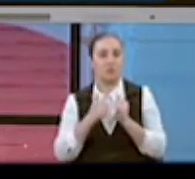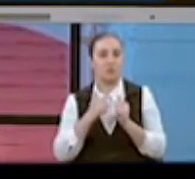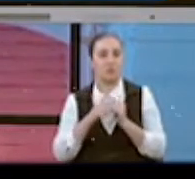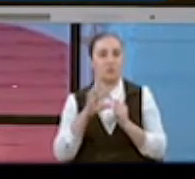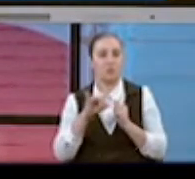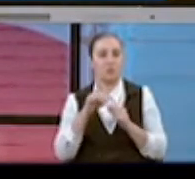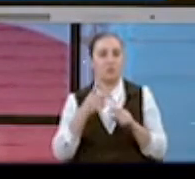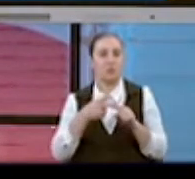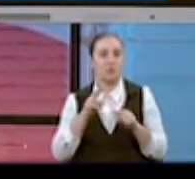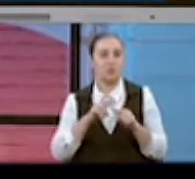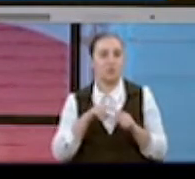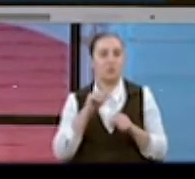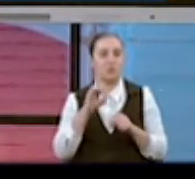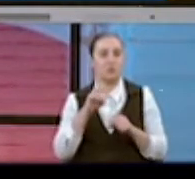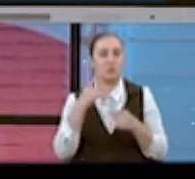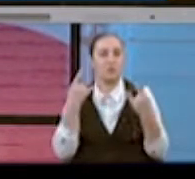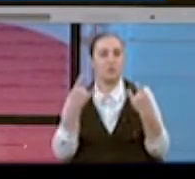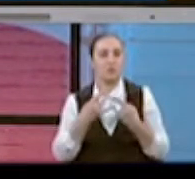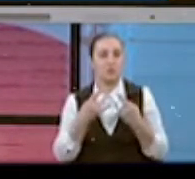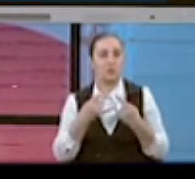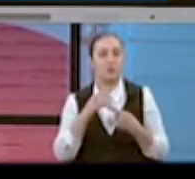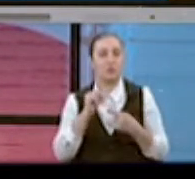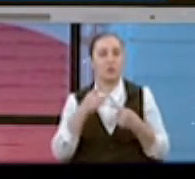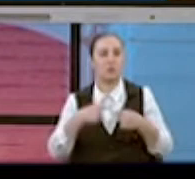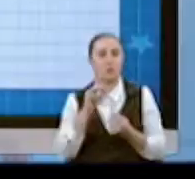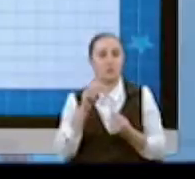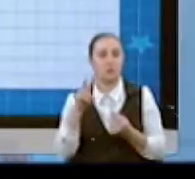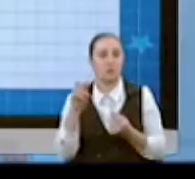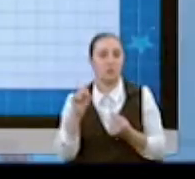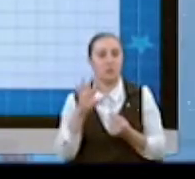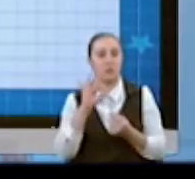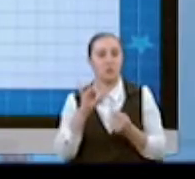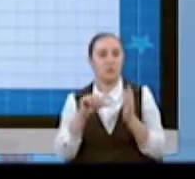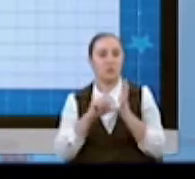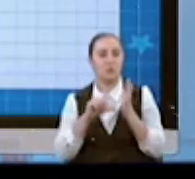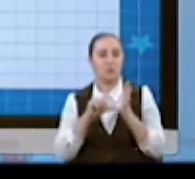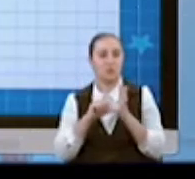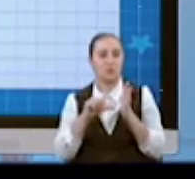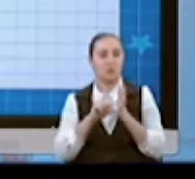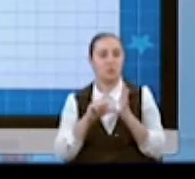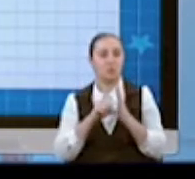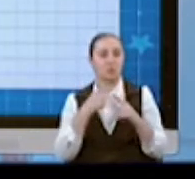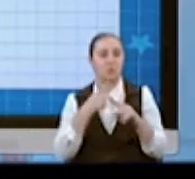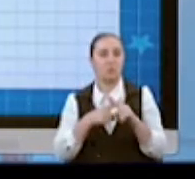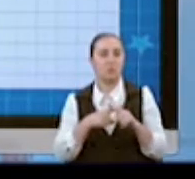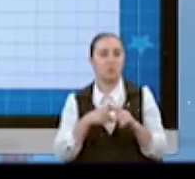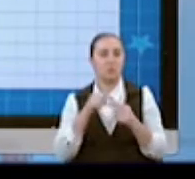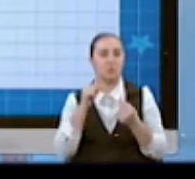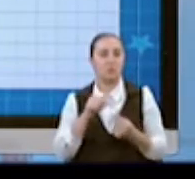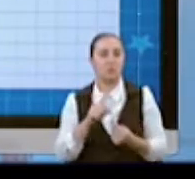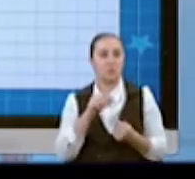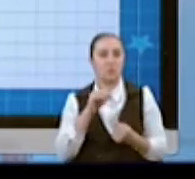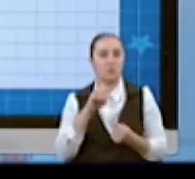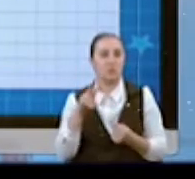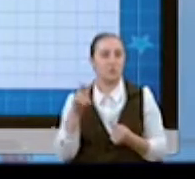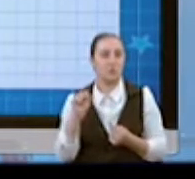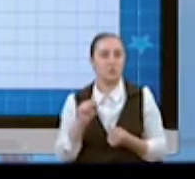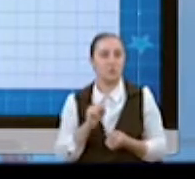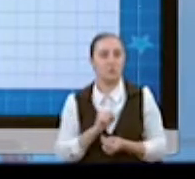из этих чисел на экране, а затем и к 6 прибавить соответствующие